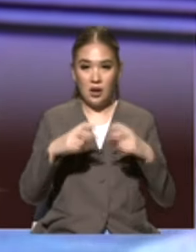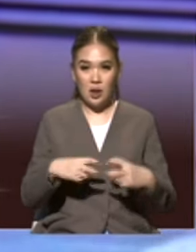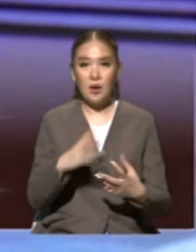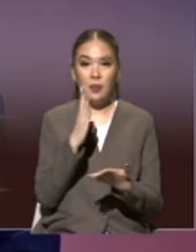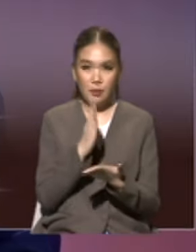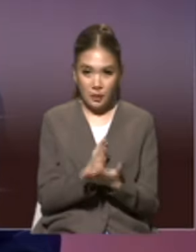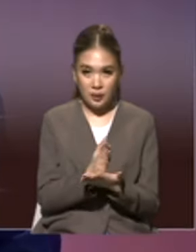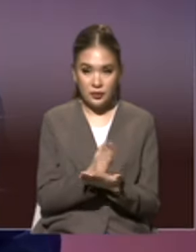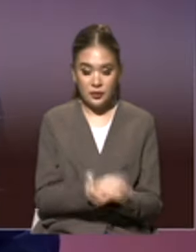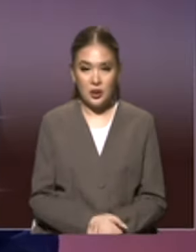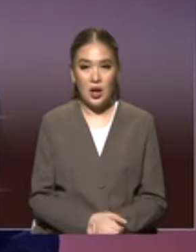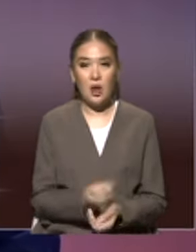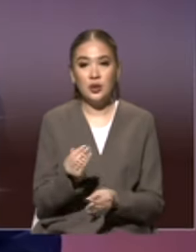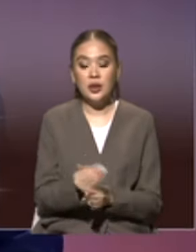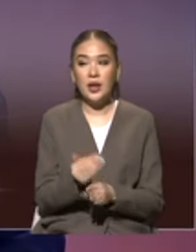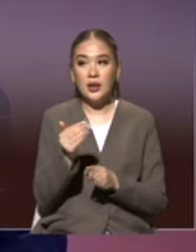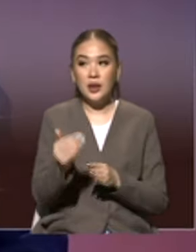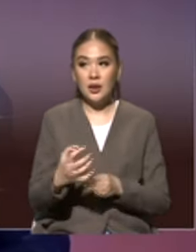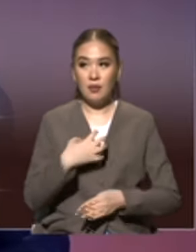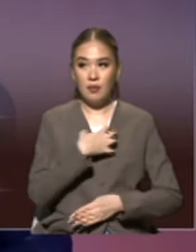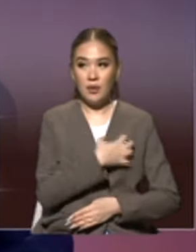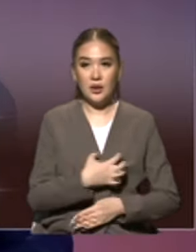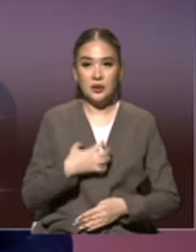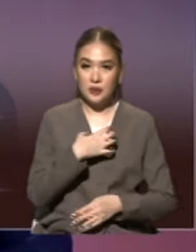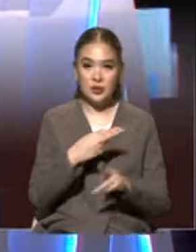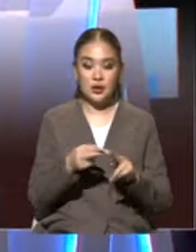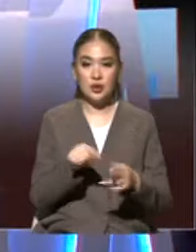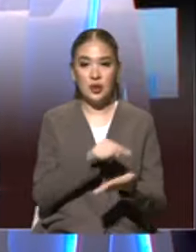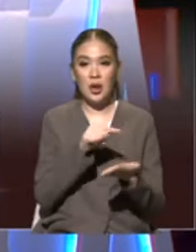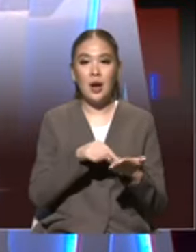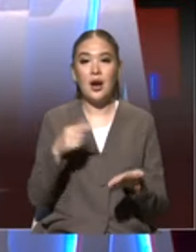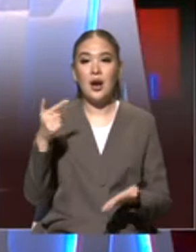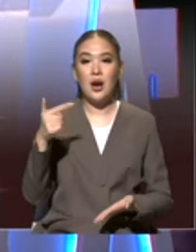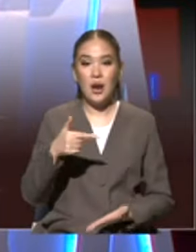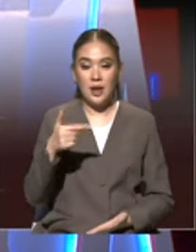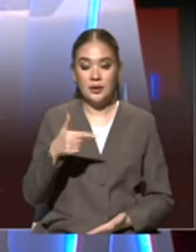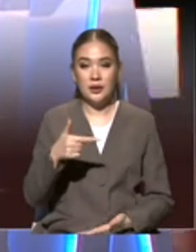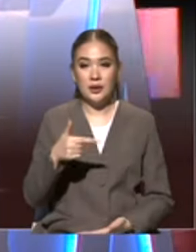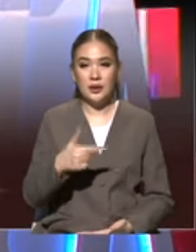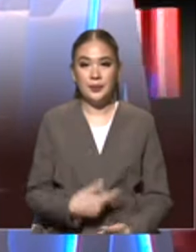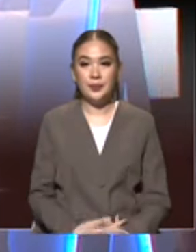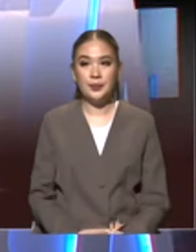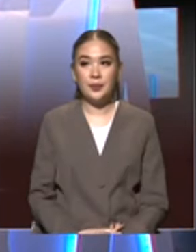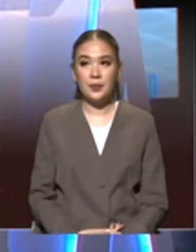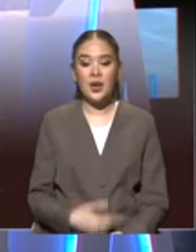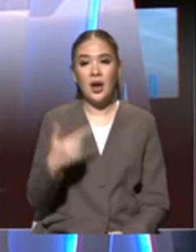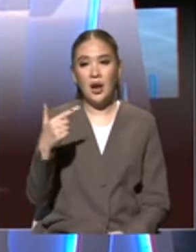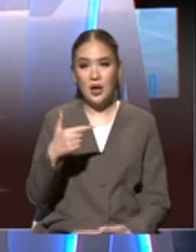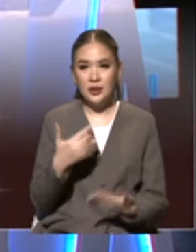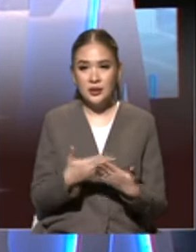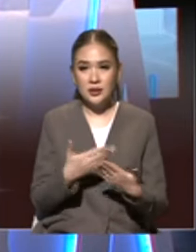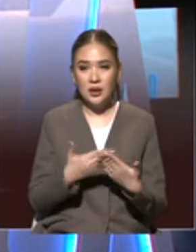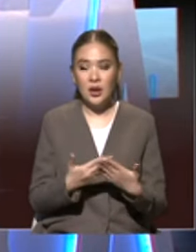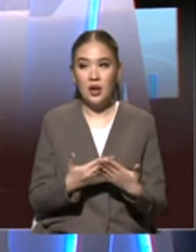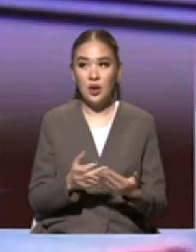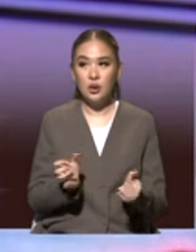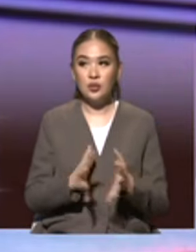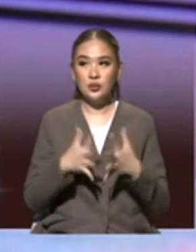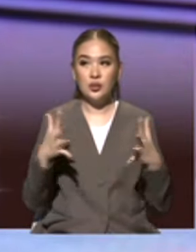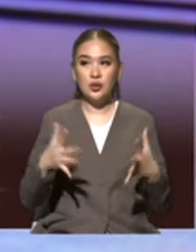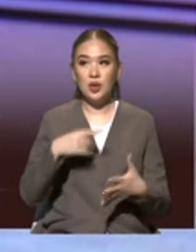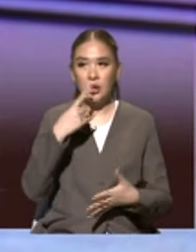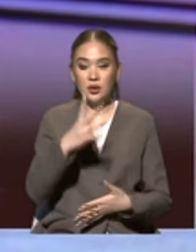бар да. Одан кейін тағы бір маңызды мәселе, мысалға гарантия мәселесі қаралды ма? Мысалға гарантия дейді, айтамыз көбінесе гарантия